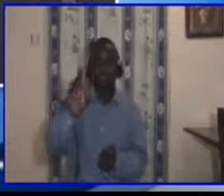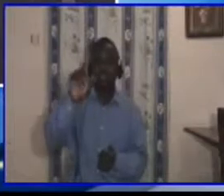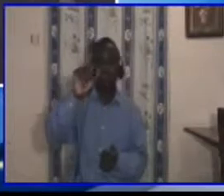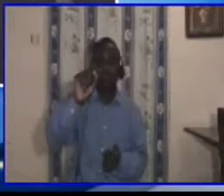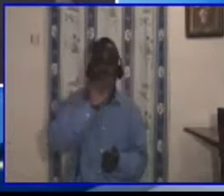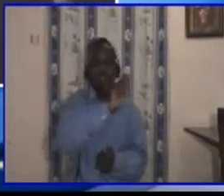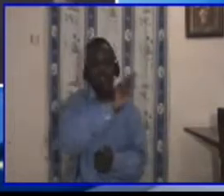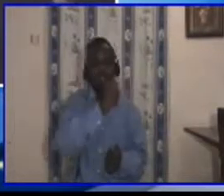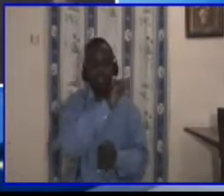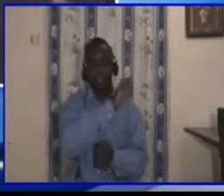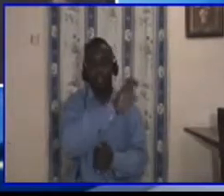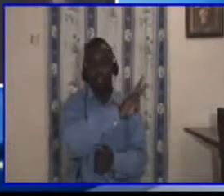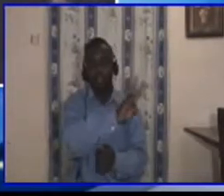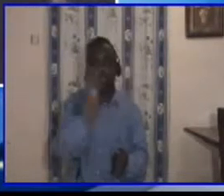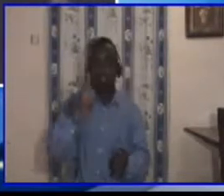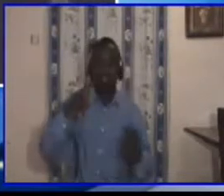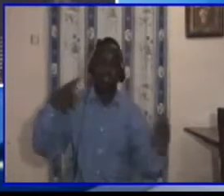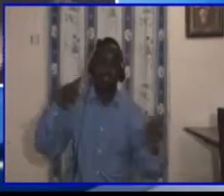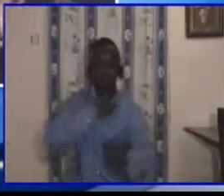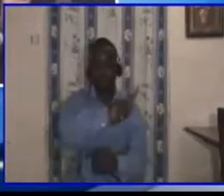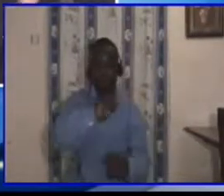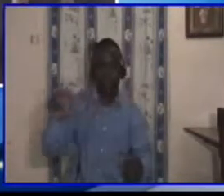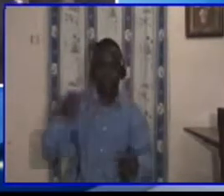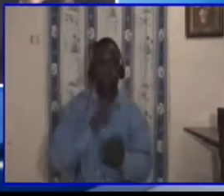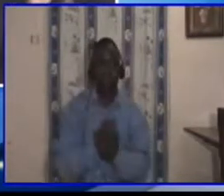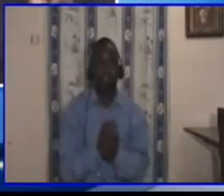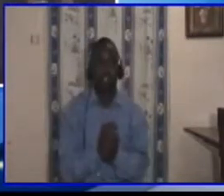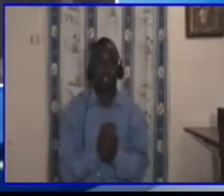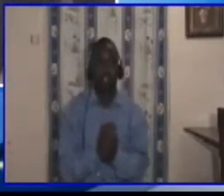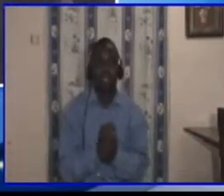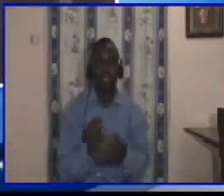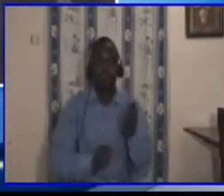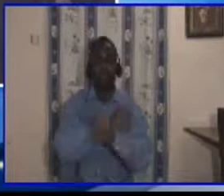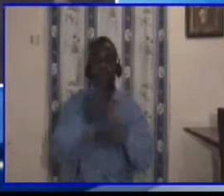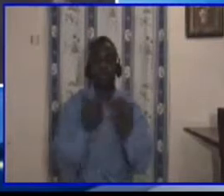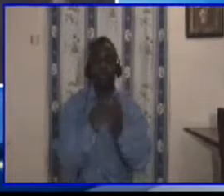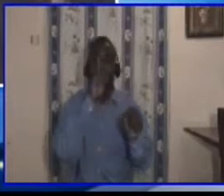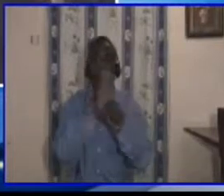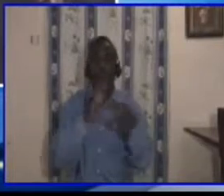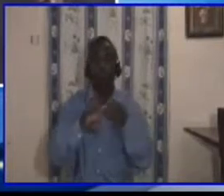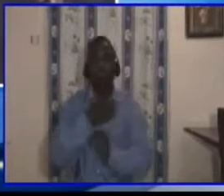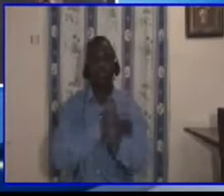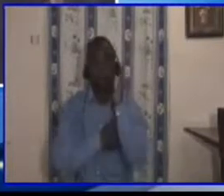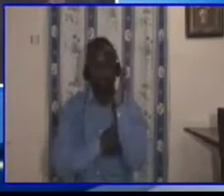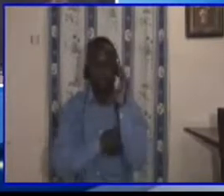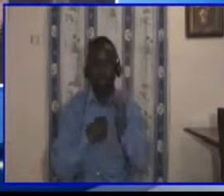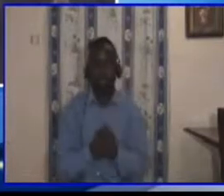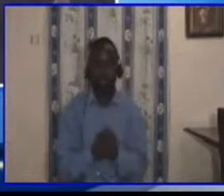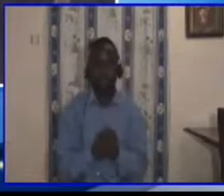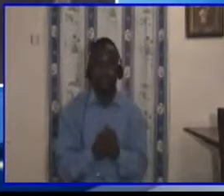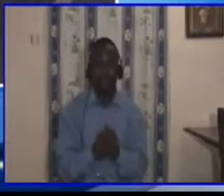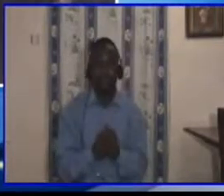seconda epistola ai corinzi capitolo 1 versi 20 e